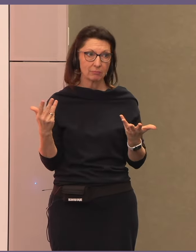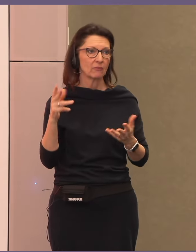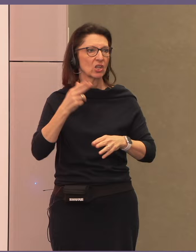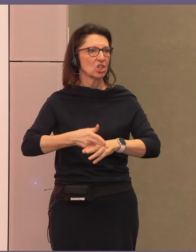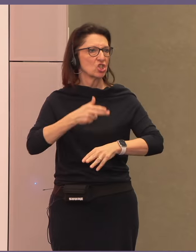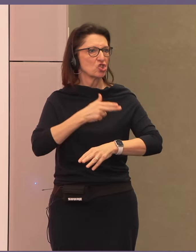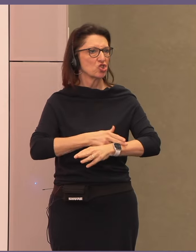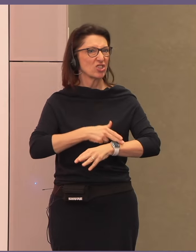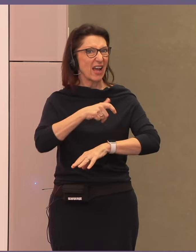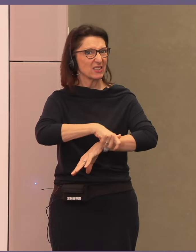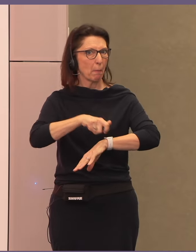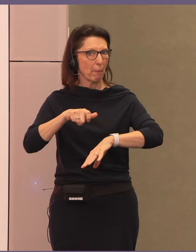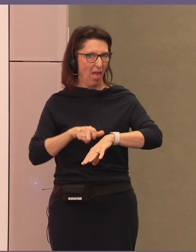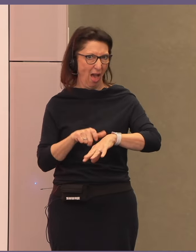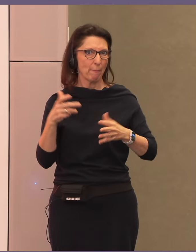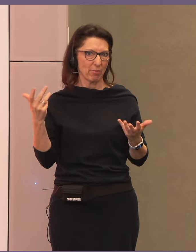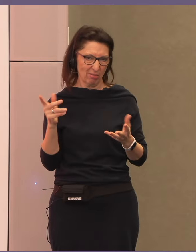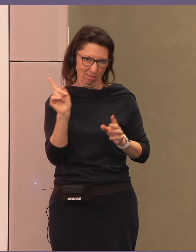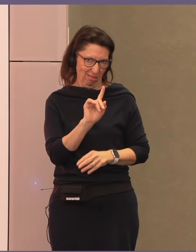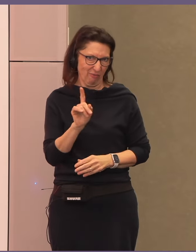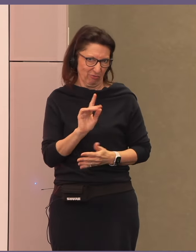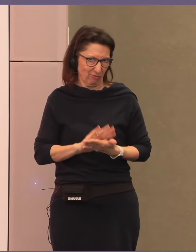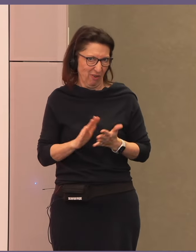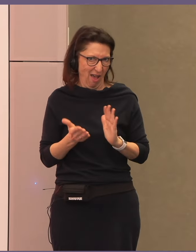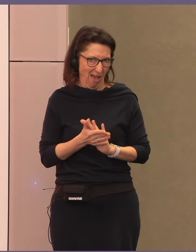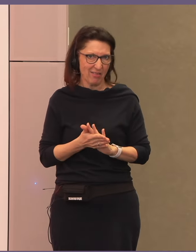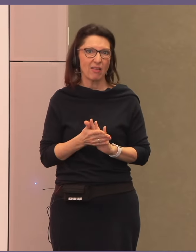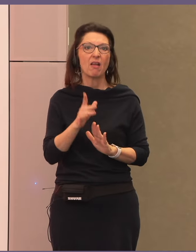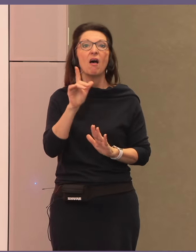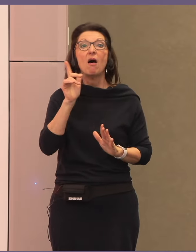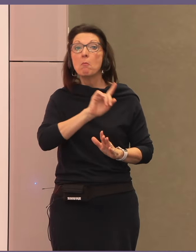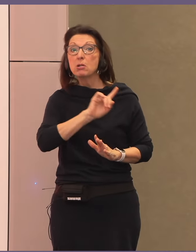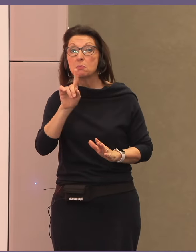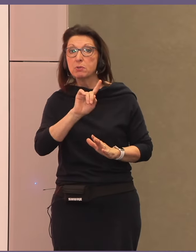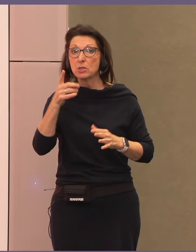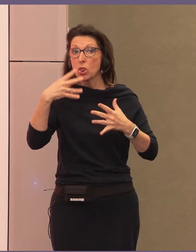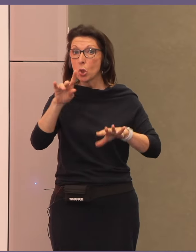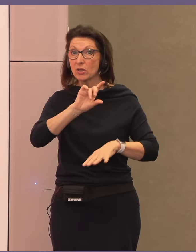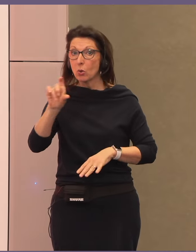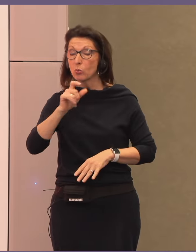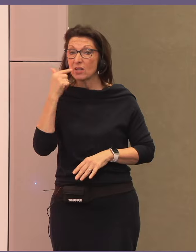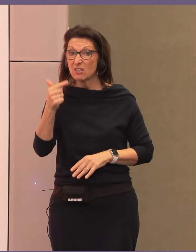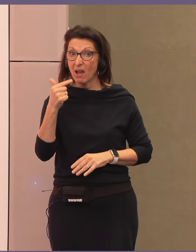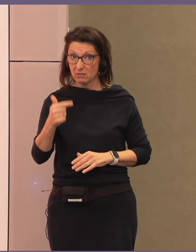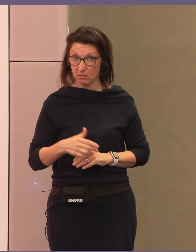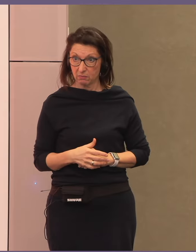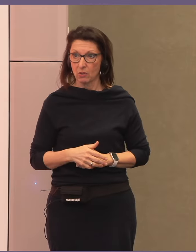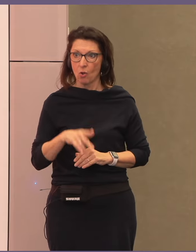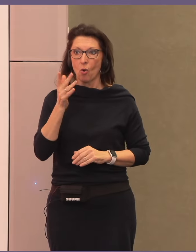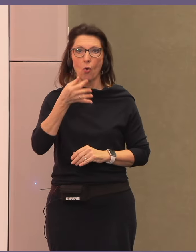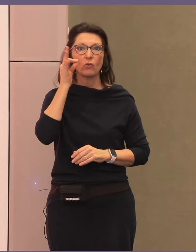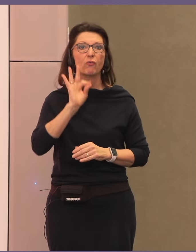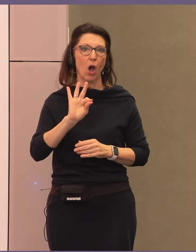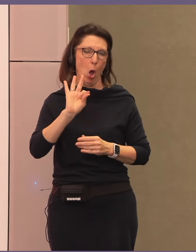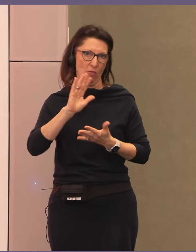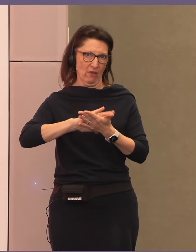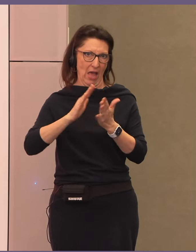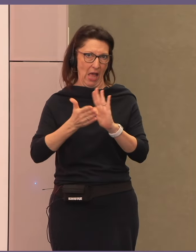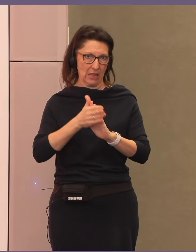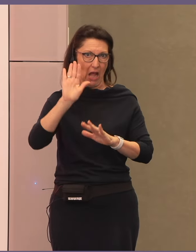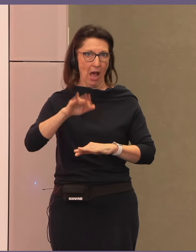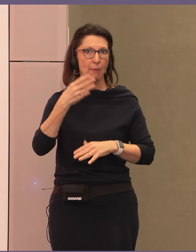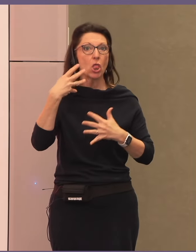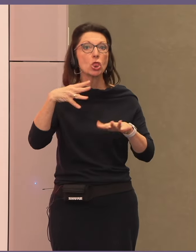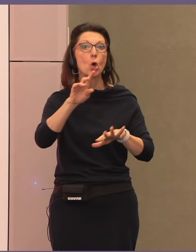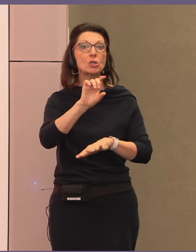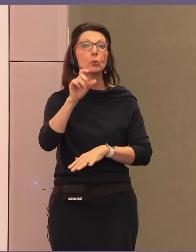Staatsbeamtinnen erst 1919, 20 vollständig aufgehoben worden war, sollte verheiratete Frauen ab 1933 eine Beschäftigung im